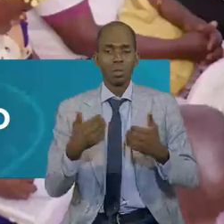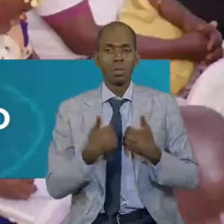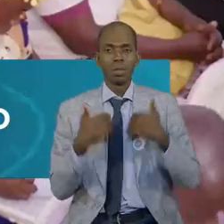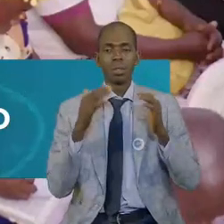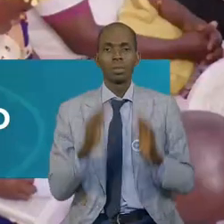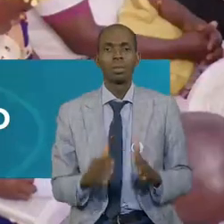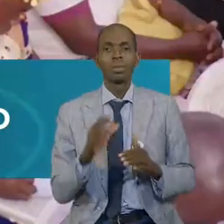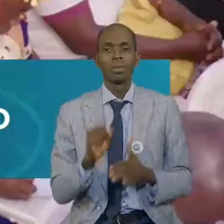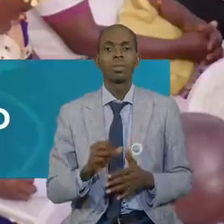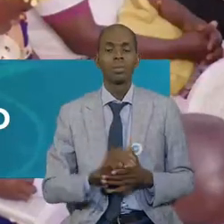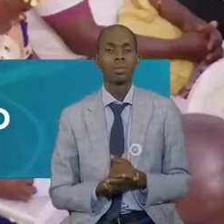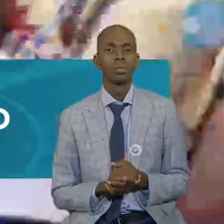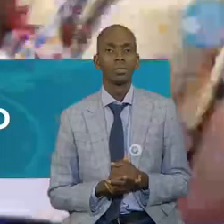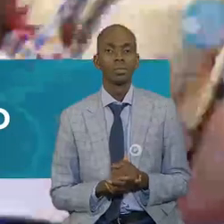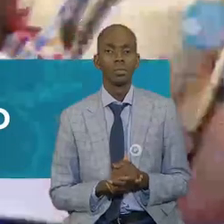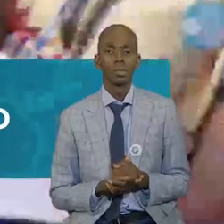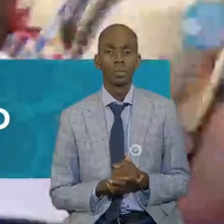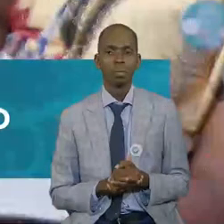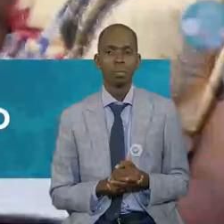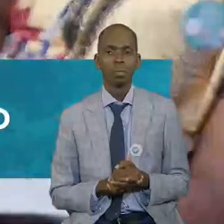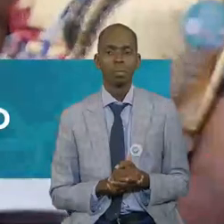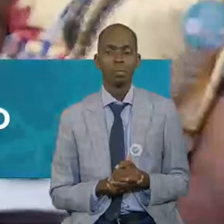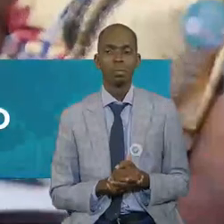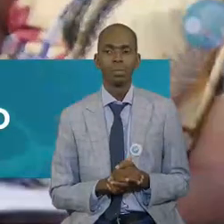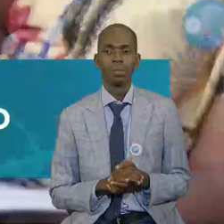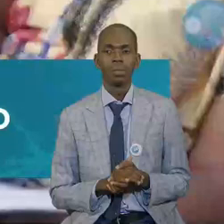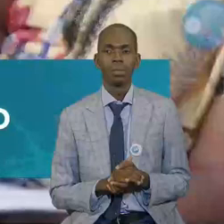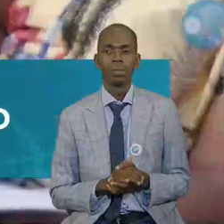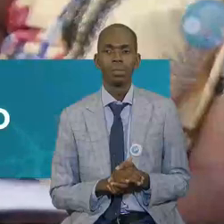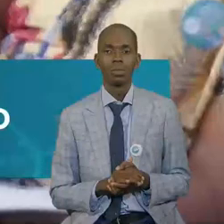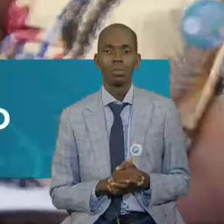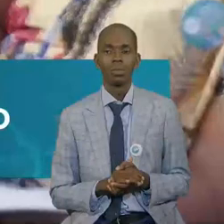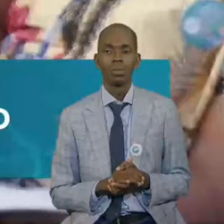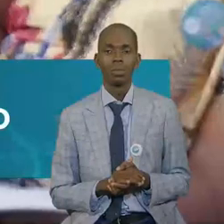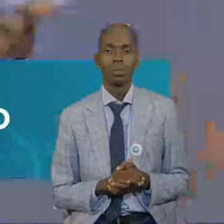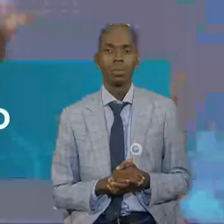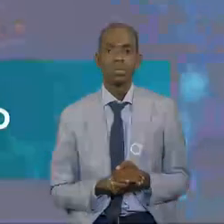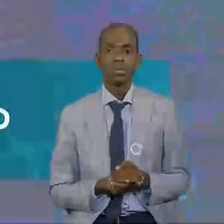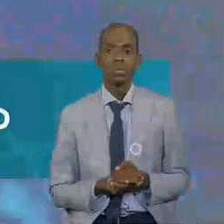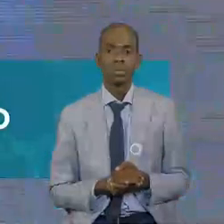pèlerins impuissants convertis en possesseurs dominants. Troisième point.